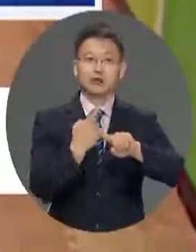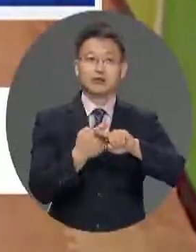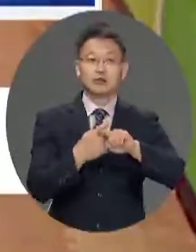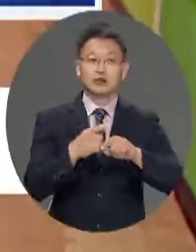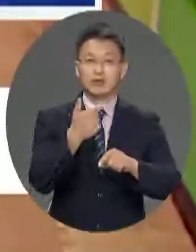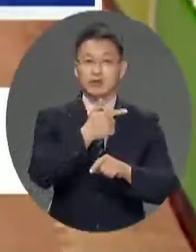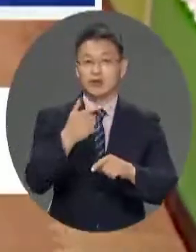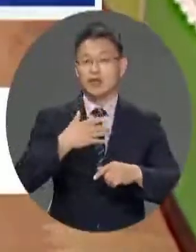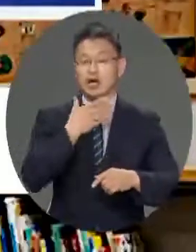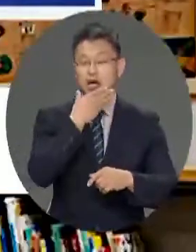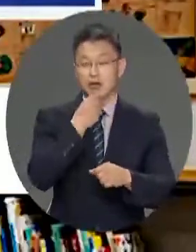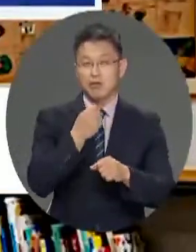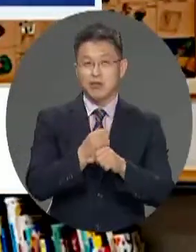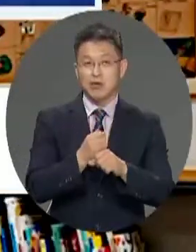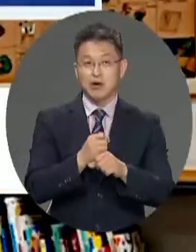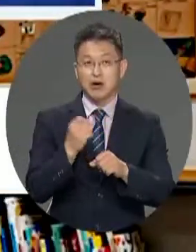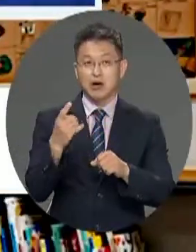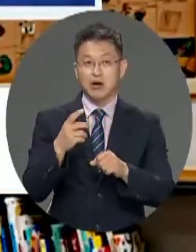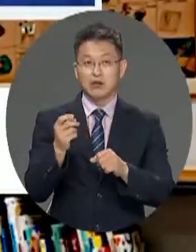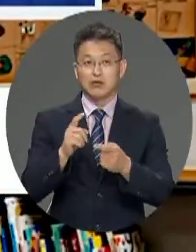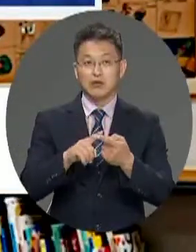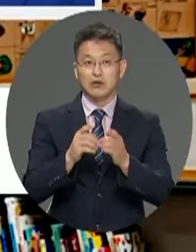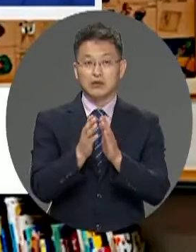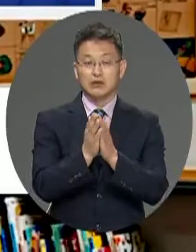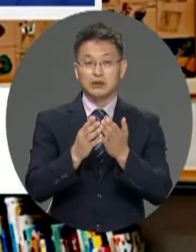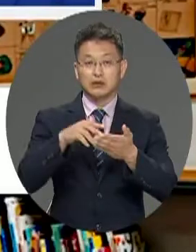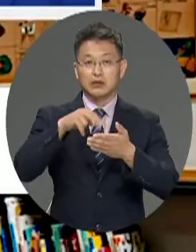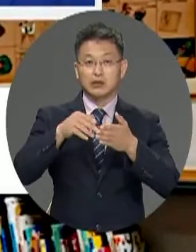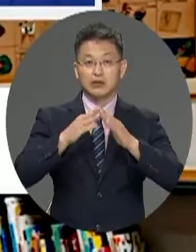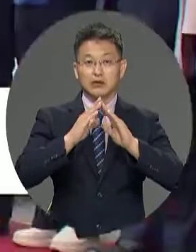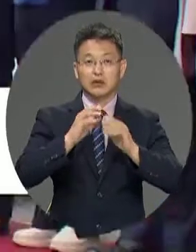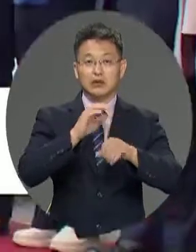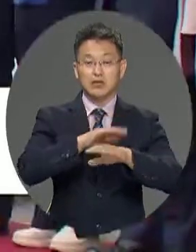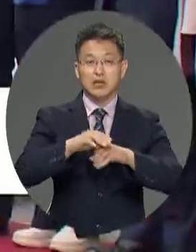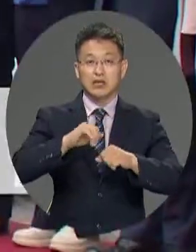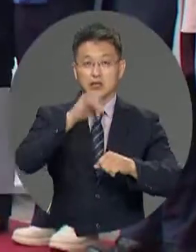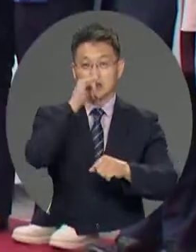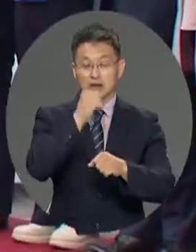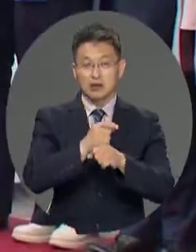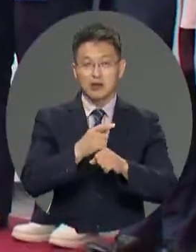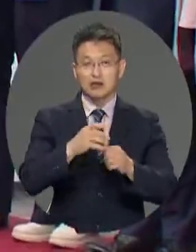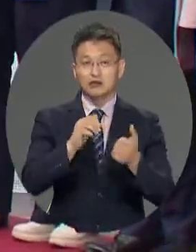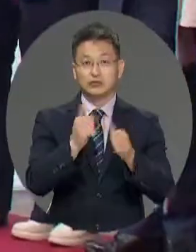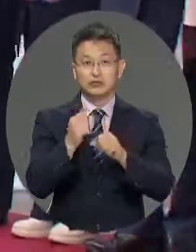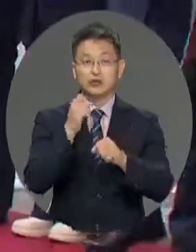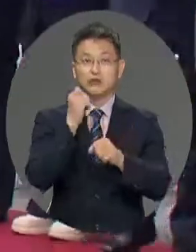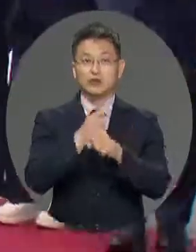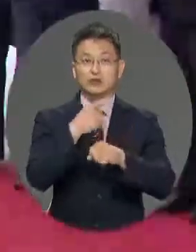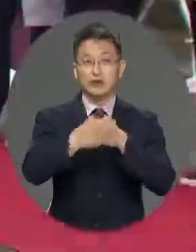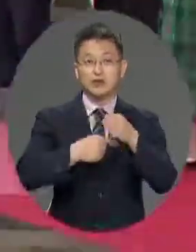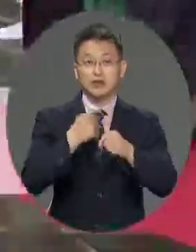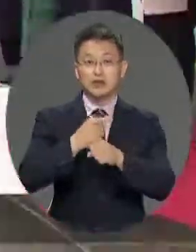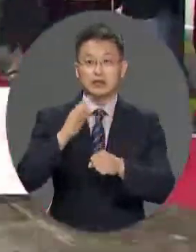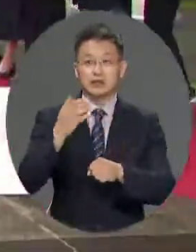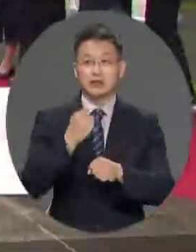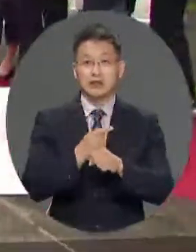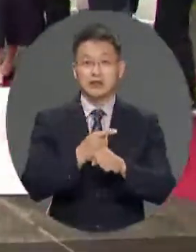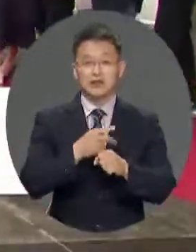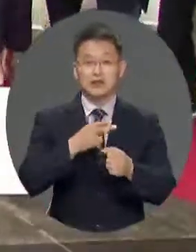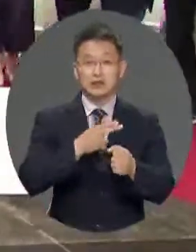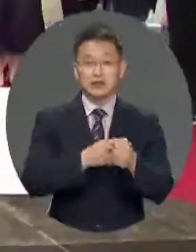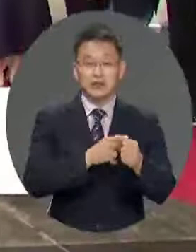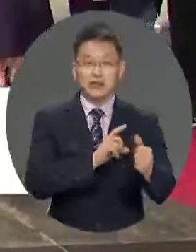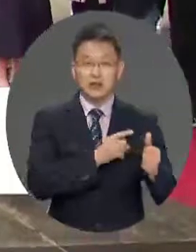이제 굉장히 행복하게 이게 또 소아 넌 덩어리 하셨어요 고인이 된 지 벌써 1년 선생의 이름을